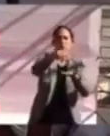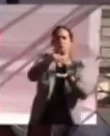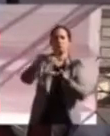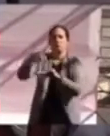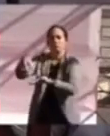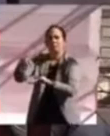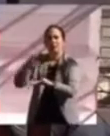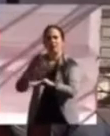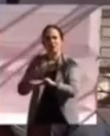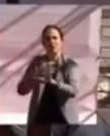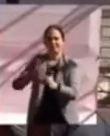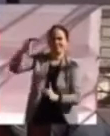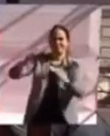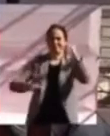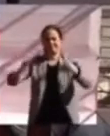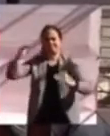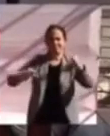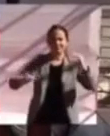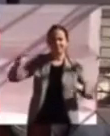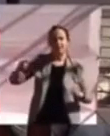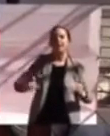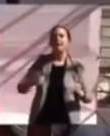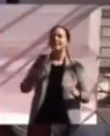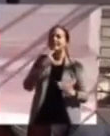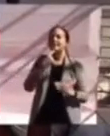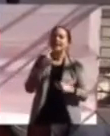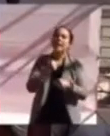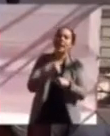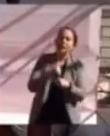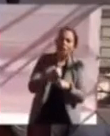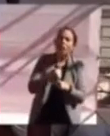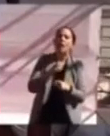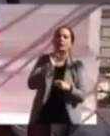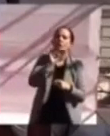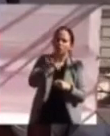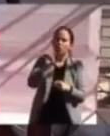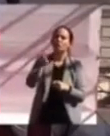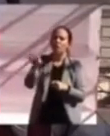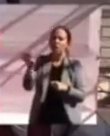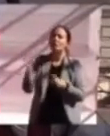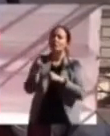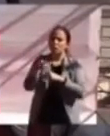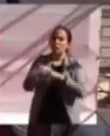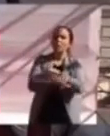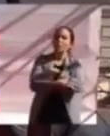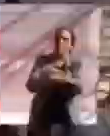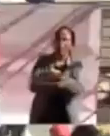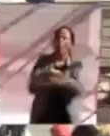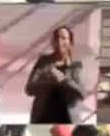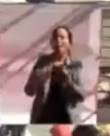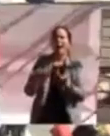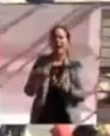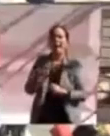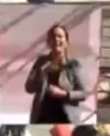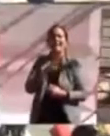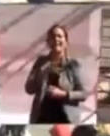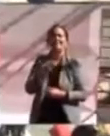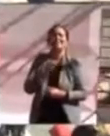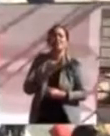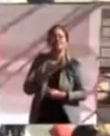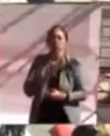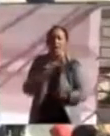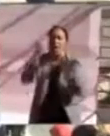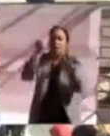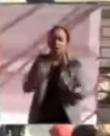povero ma la ricchezza è aumentata in questo paese non è che ne diminuite si è concentrato in mano pochi e c'è un punto che noi al governo